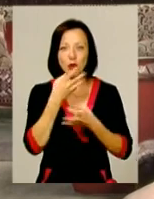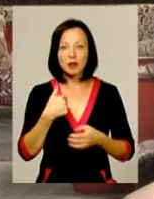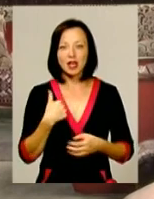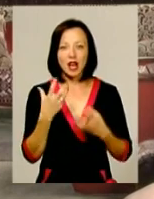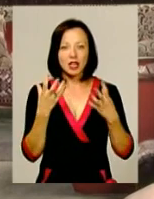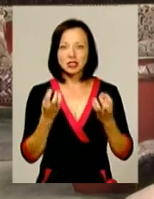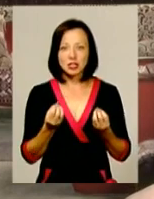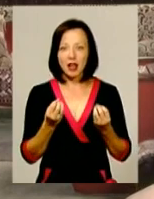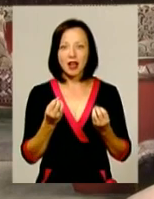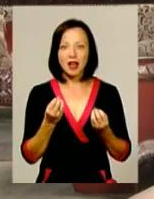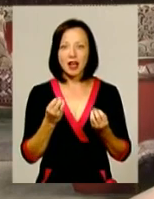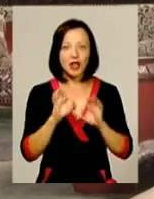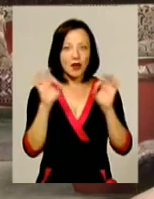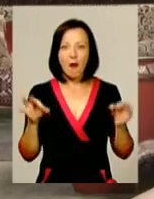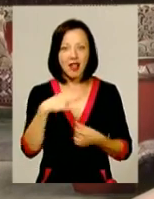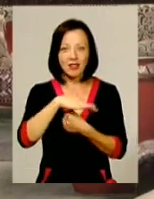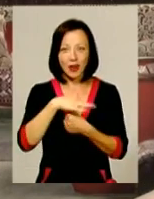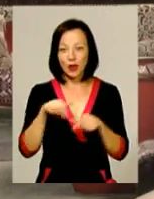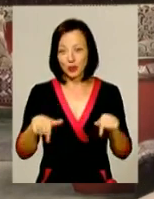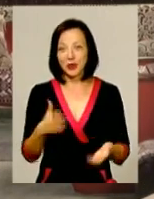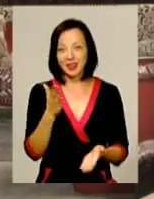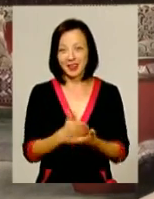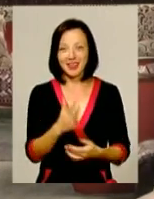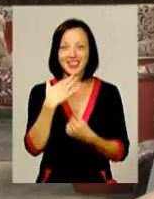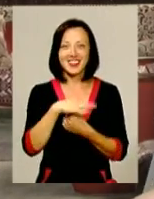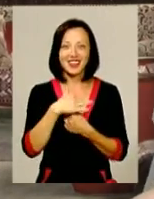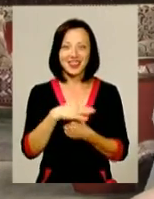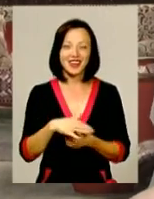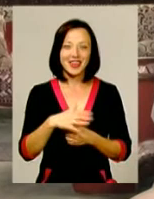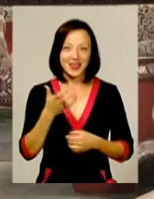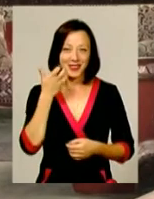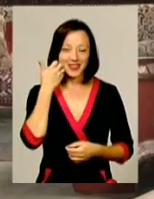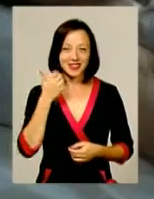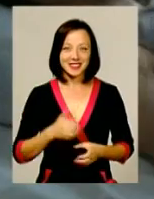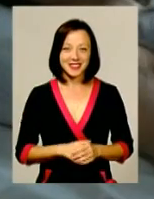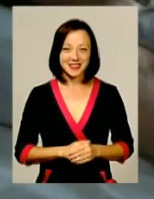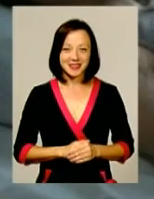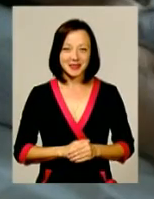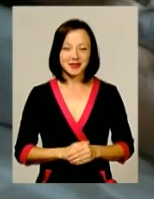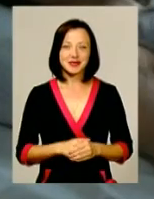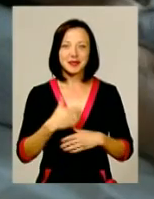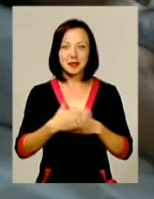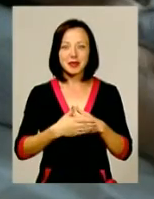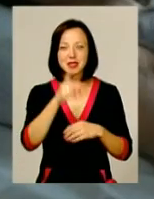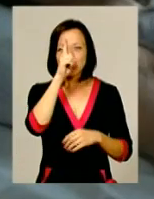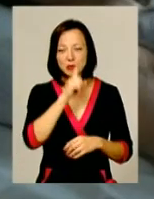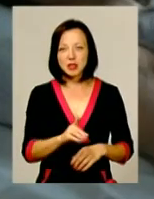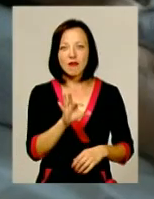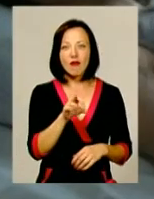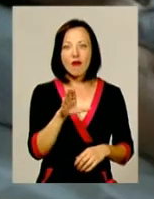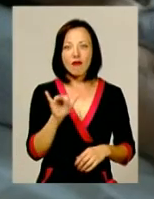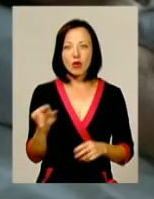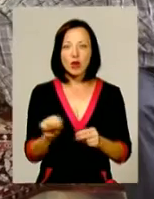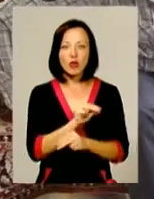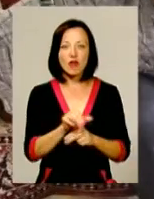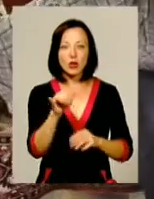ще ж не літав, каже, на вертольотах, а тут, каже, на вертольоті, каже, буду летіти». Близько місяця Володимира Соловейка лікували